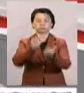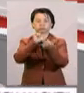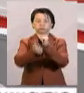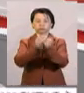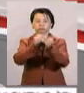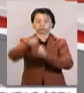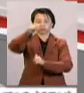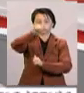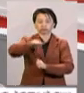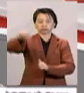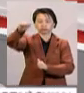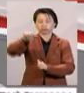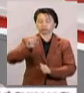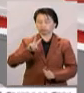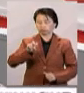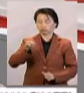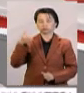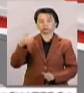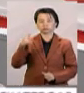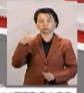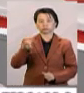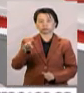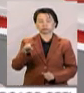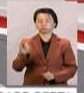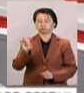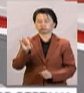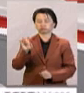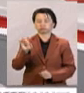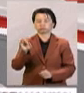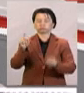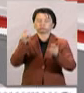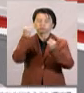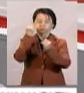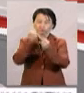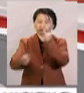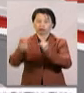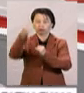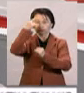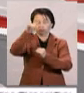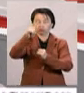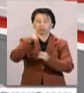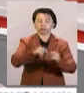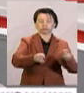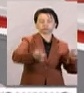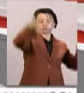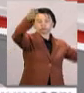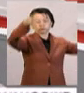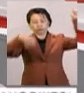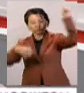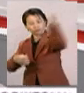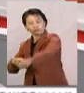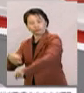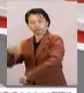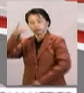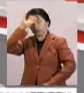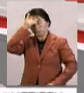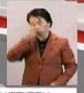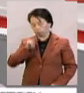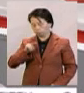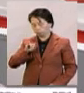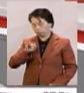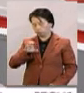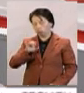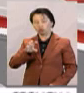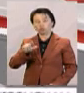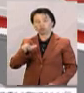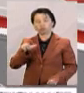Sukan Asia 2018 Jakarta Palembang merupakan edisi terakhir bagi Ratu Squash Negara Datuk Nicole and David